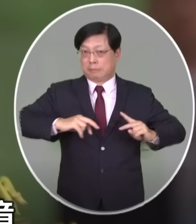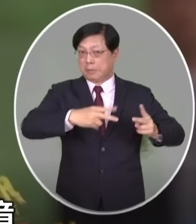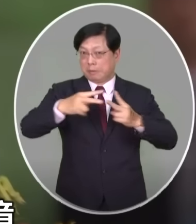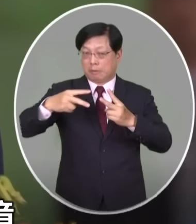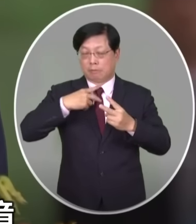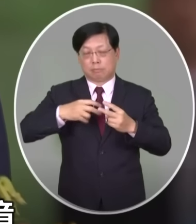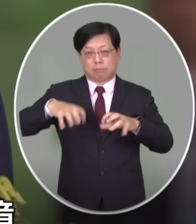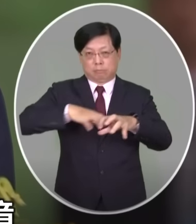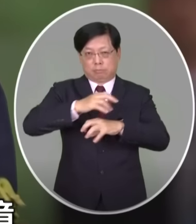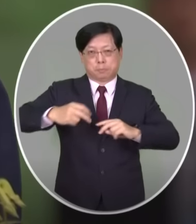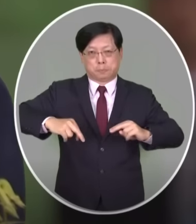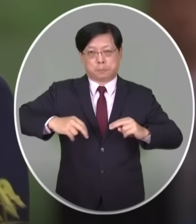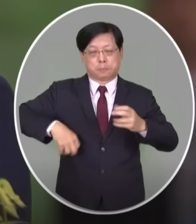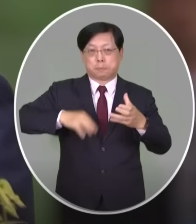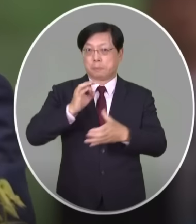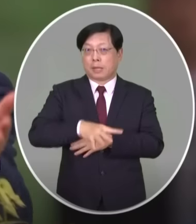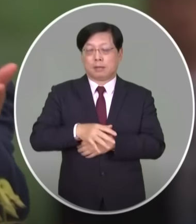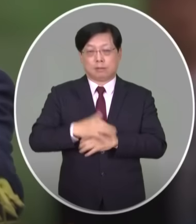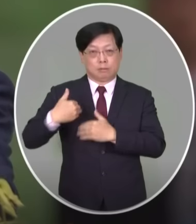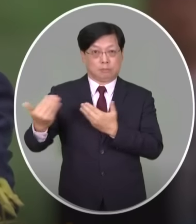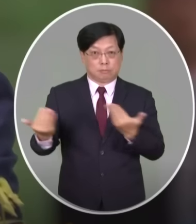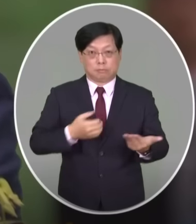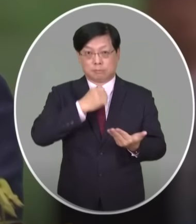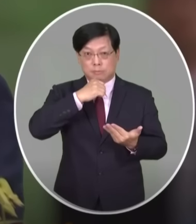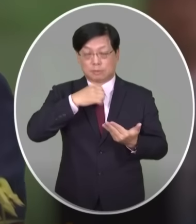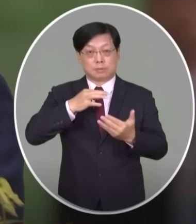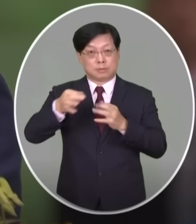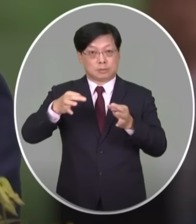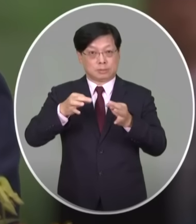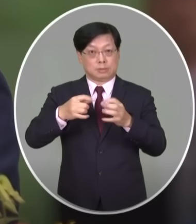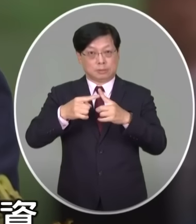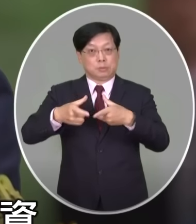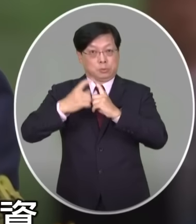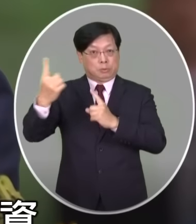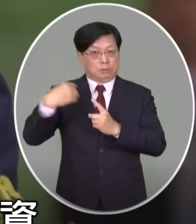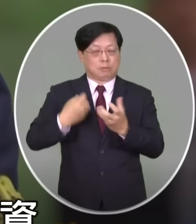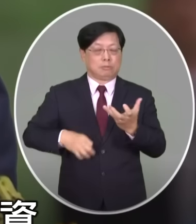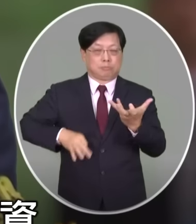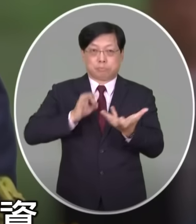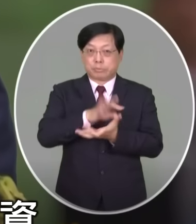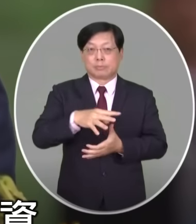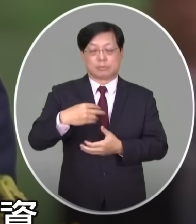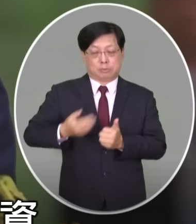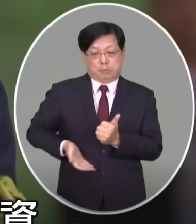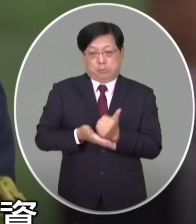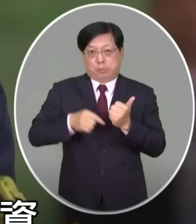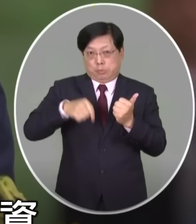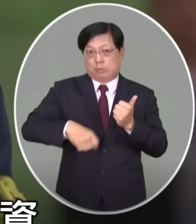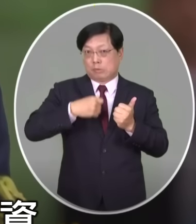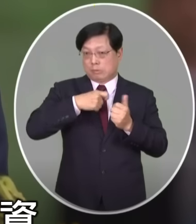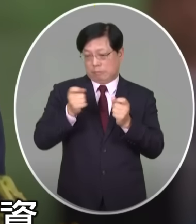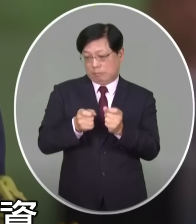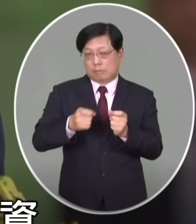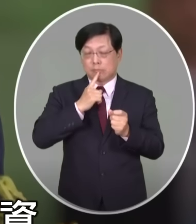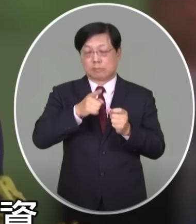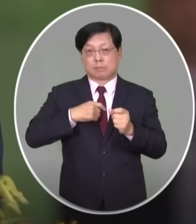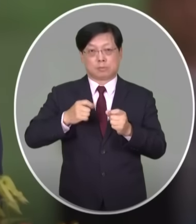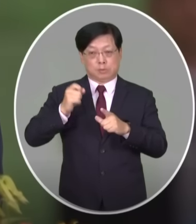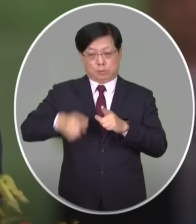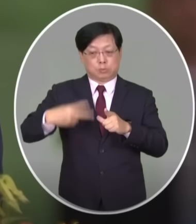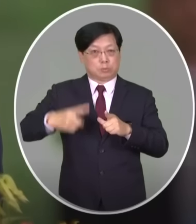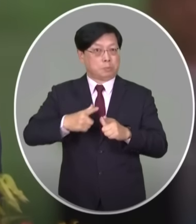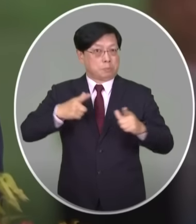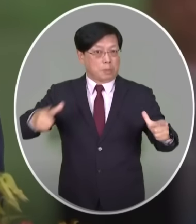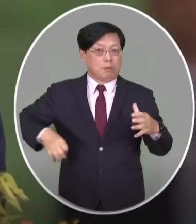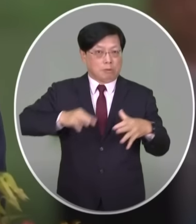投资环境，欢迎台商回台投资，鼓励在地的企业扩大投资，